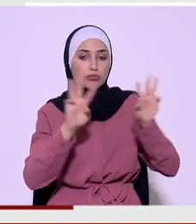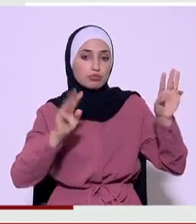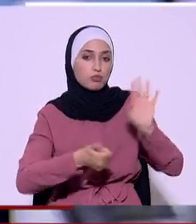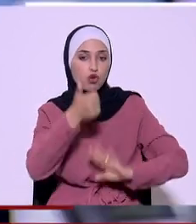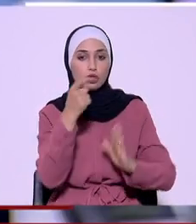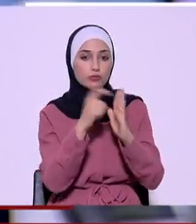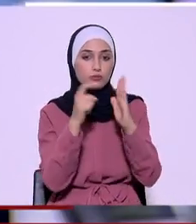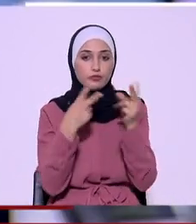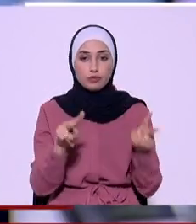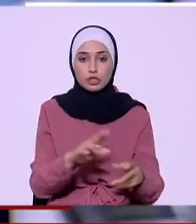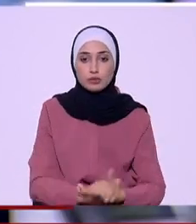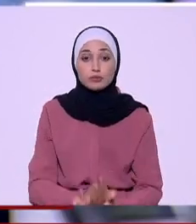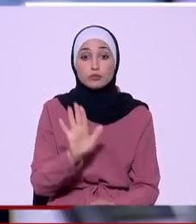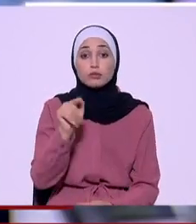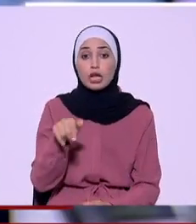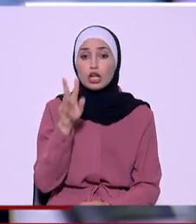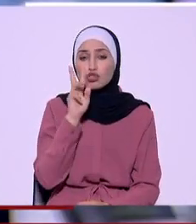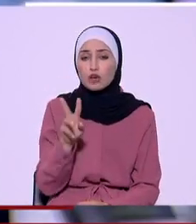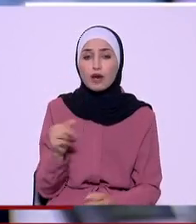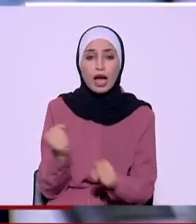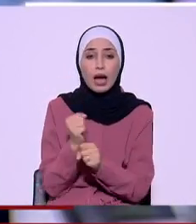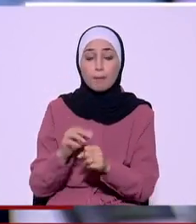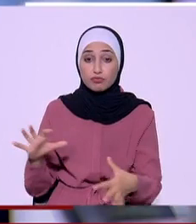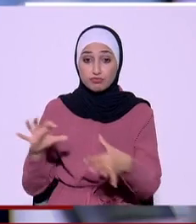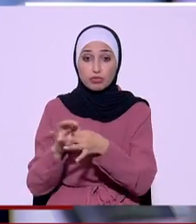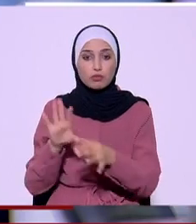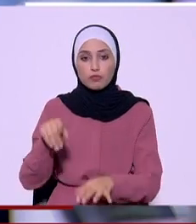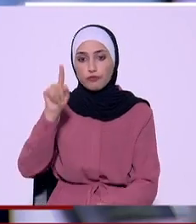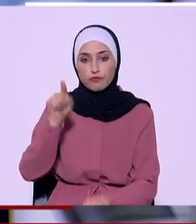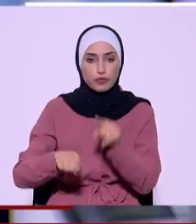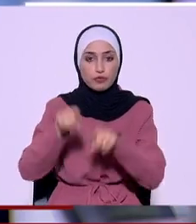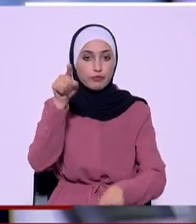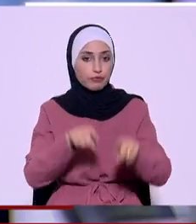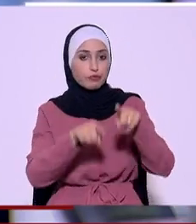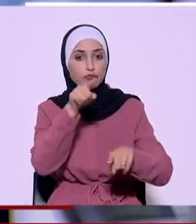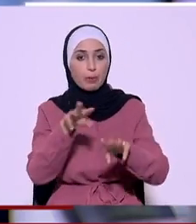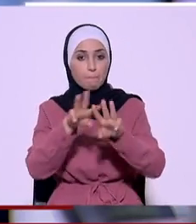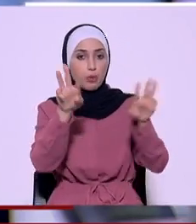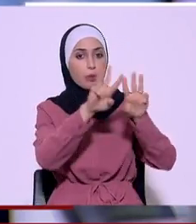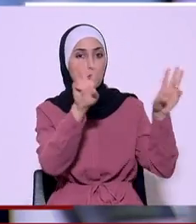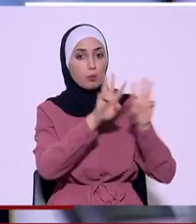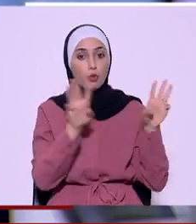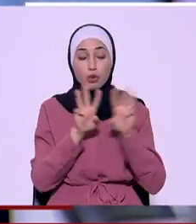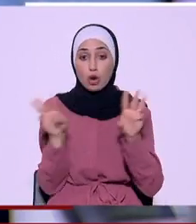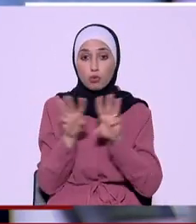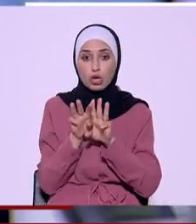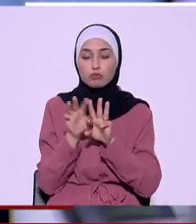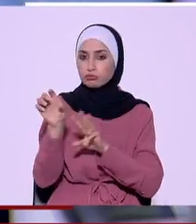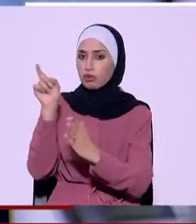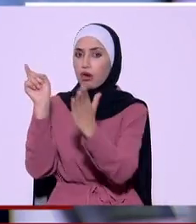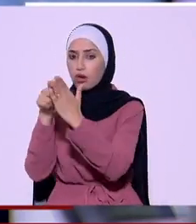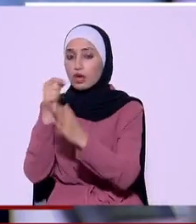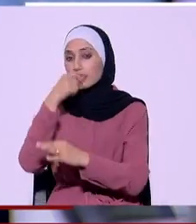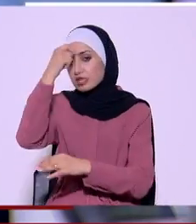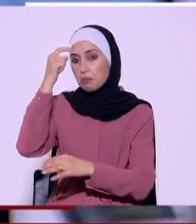باعتقادك سيد حجاج ما هو الرابط المشترك بين هذه المواقع التي شابه هذا الخلل او تعرضت الى هذه الهجمات؟ يعني نتحدث